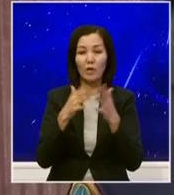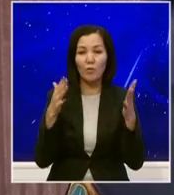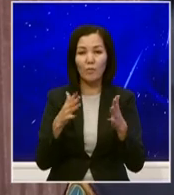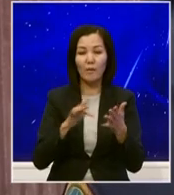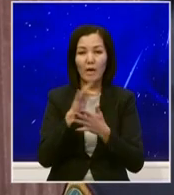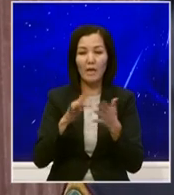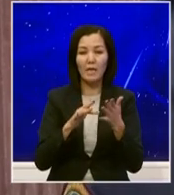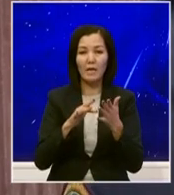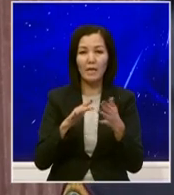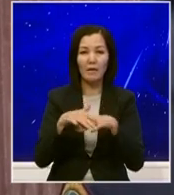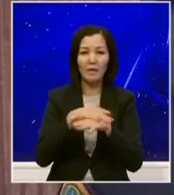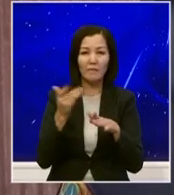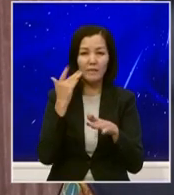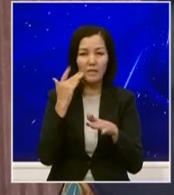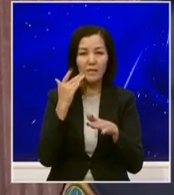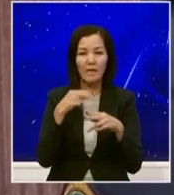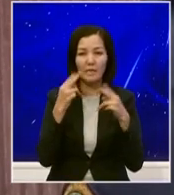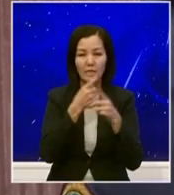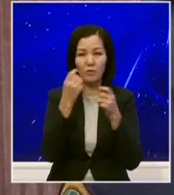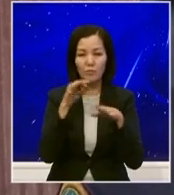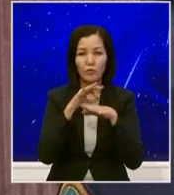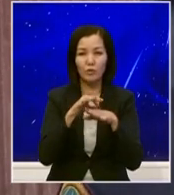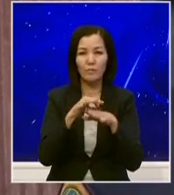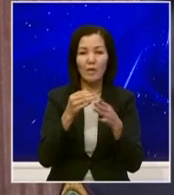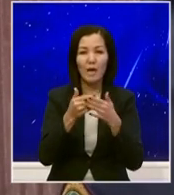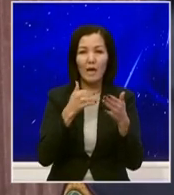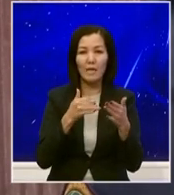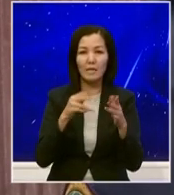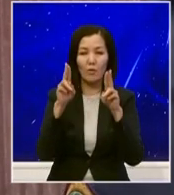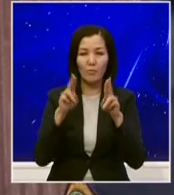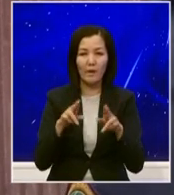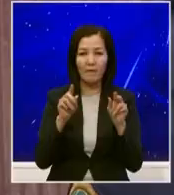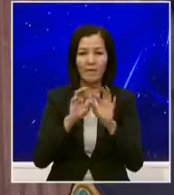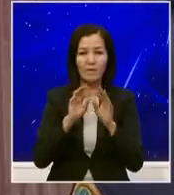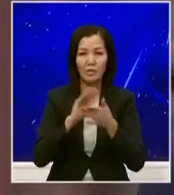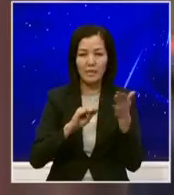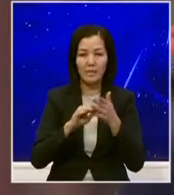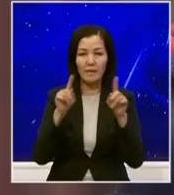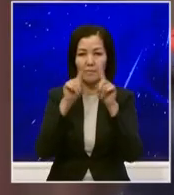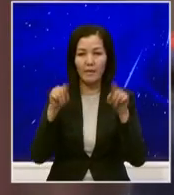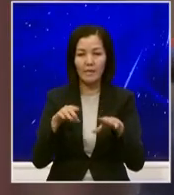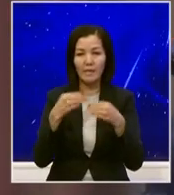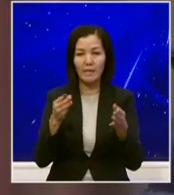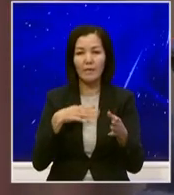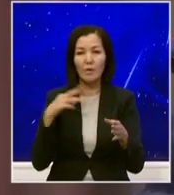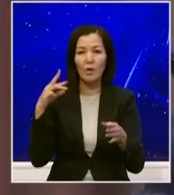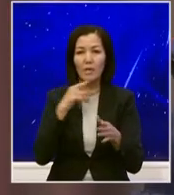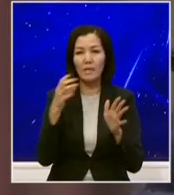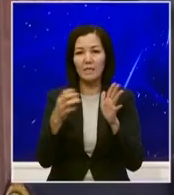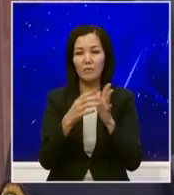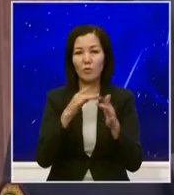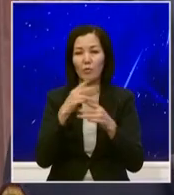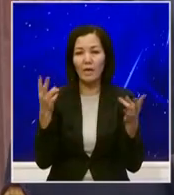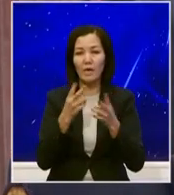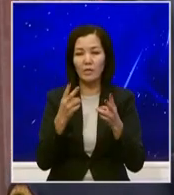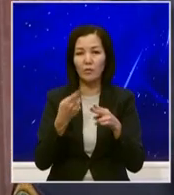қала тұрғындарына жиі ескерту жұмыстарын жүргіземіз. Өрттің алдын алу ережелері жазылған жадынама таратамыз. Бізге улы газ датчиктері көбірек